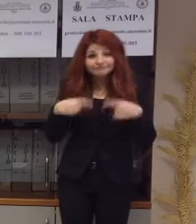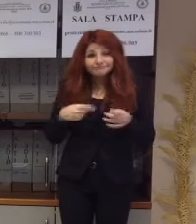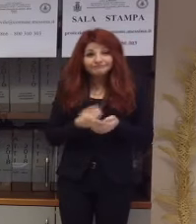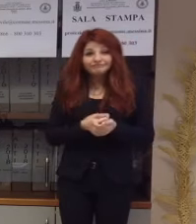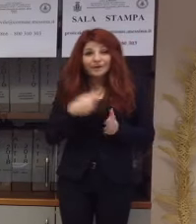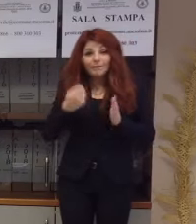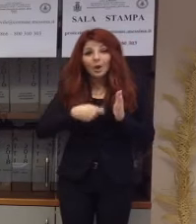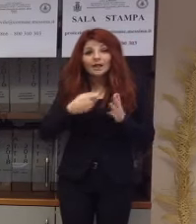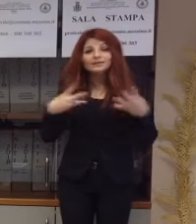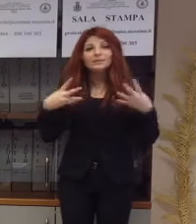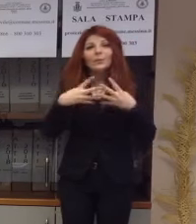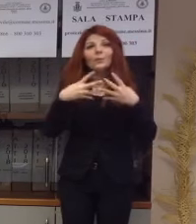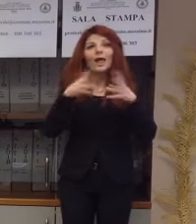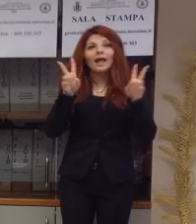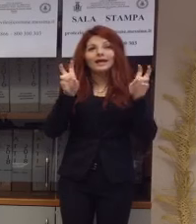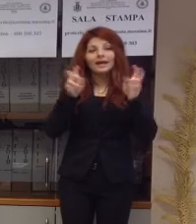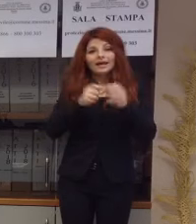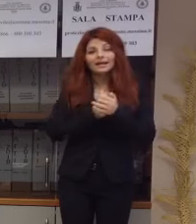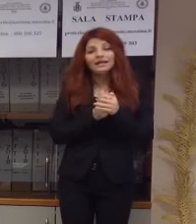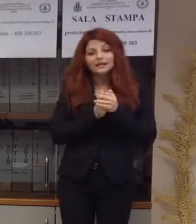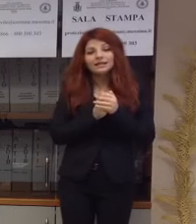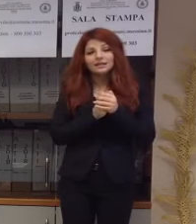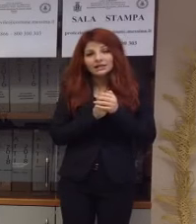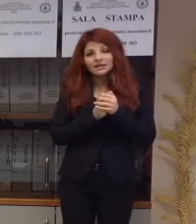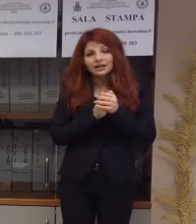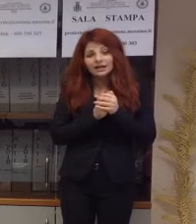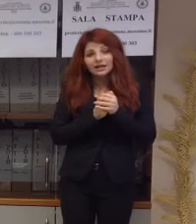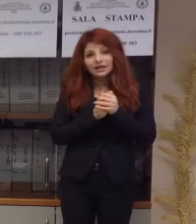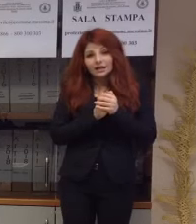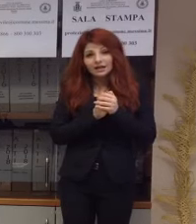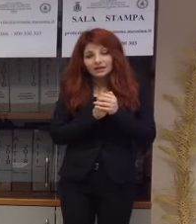dove mi ritrovo con